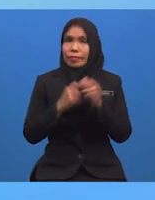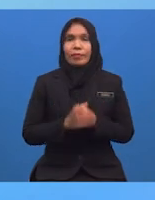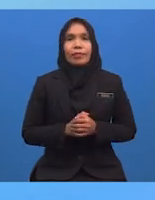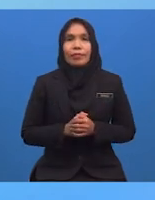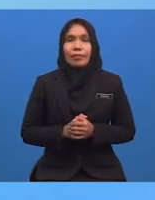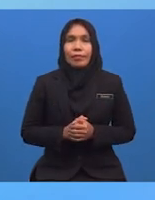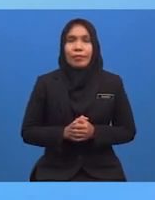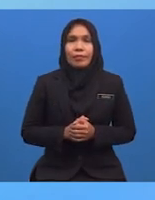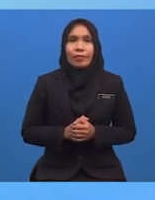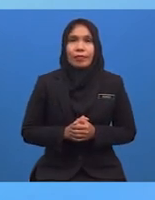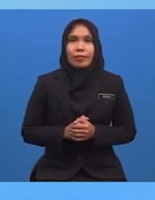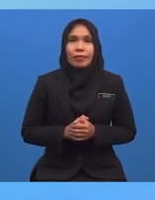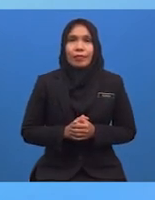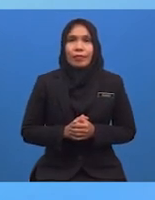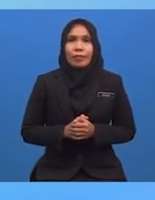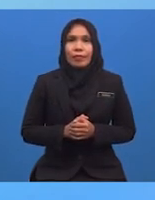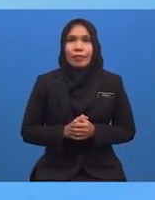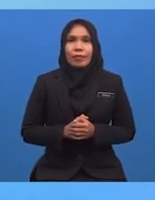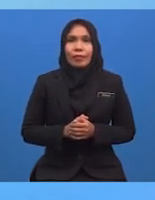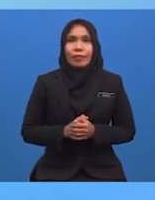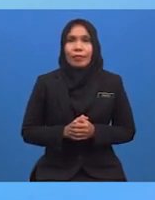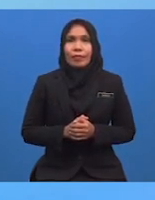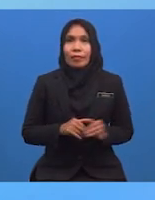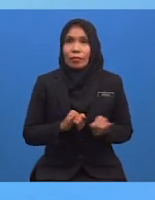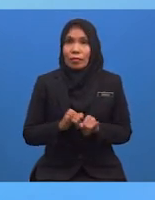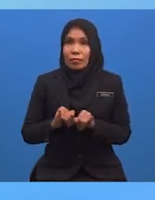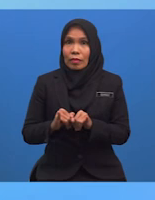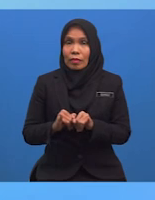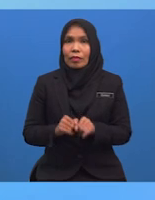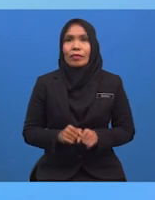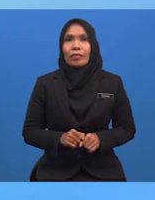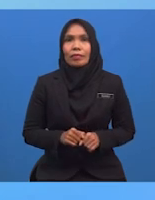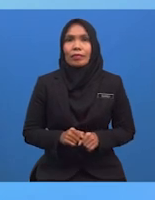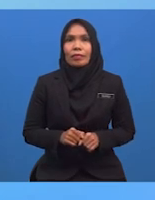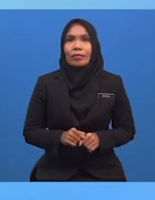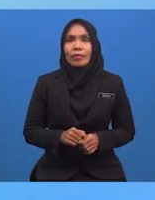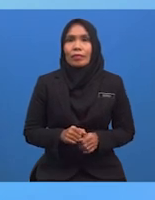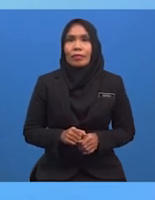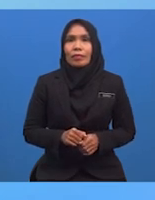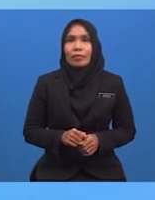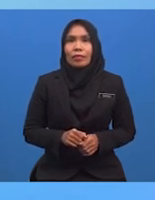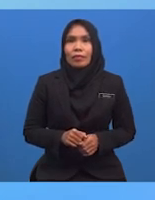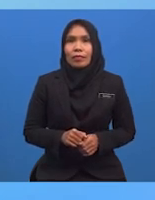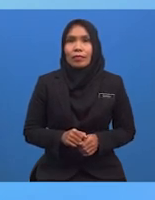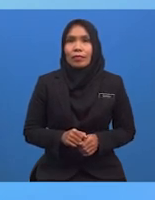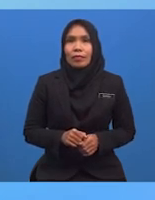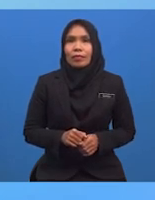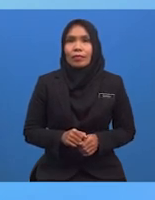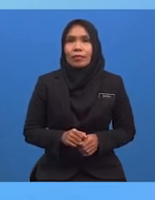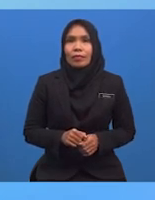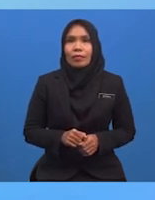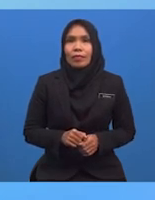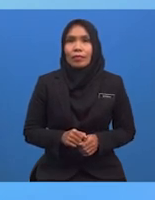pada skrin, jika inflasi tarikan permintaan, dasar kewangan menguncup dan dasar fiskal menguncup